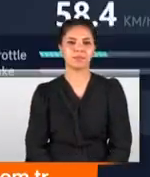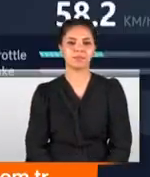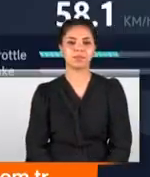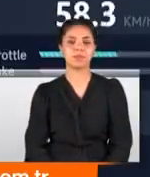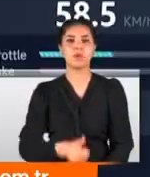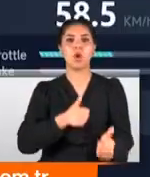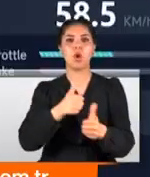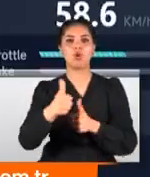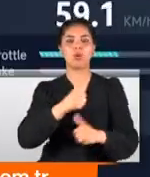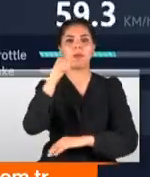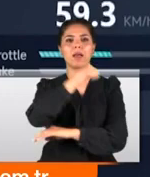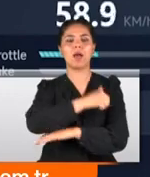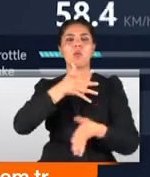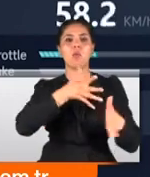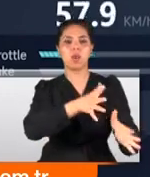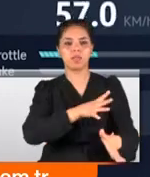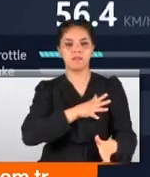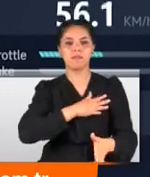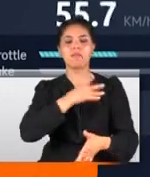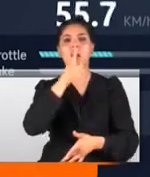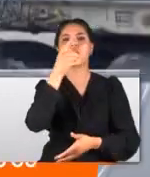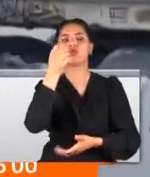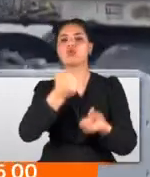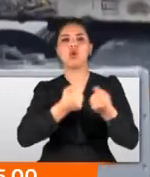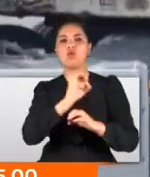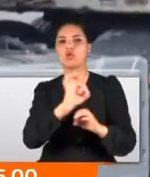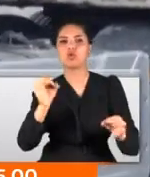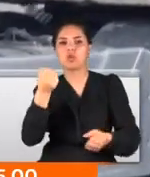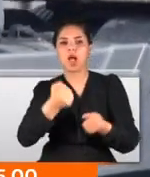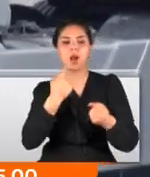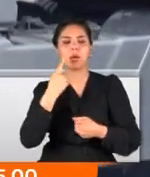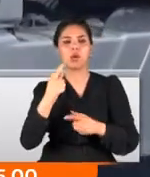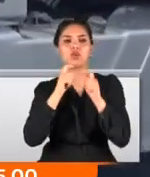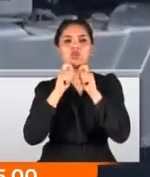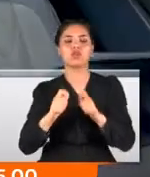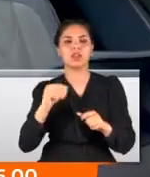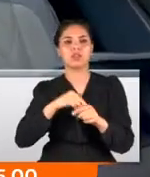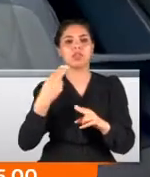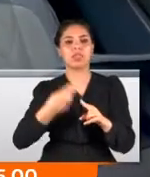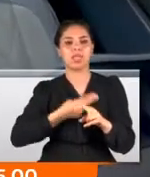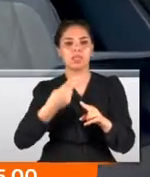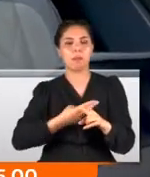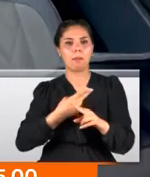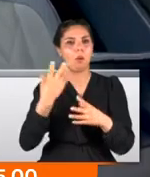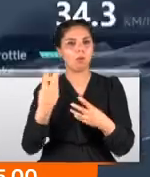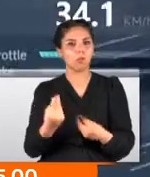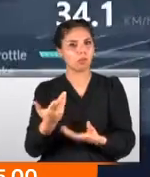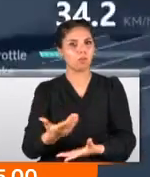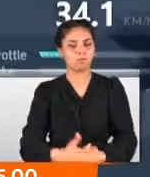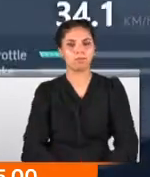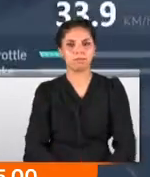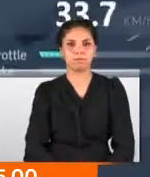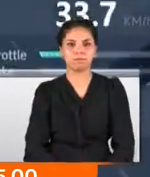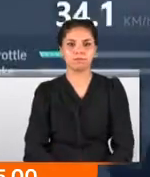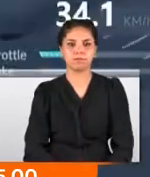Otonom kamyon üreten şirket yarı otomatik sürücüsüz aracını Çin'de test etti. Hem de halka açık alanda.